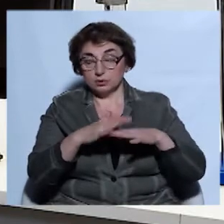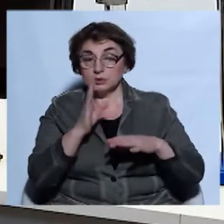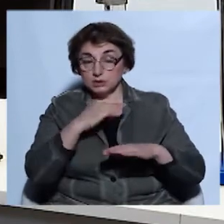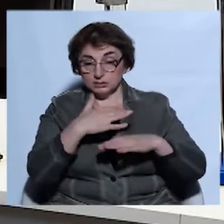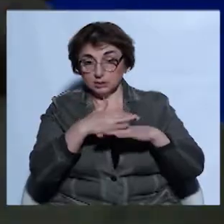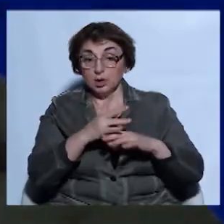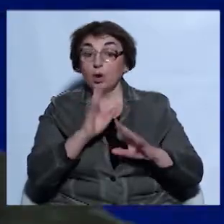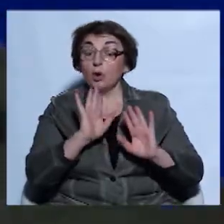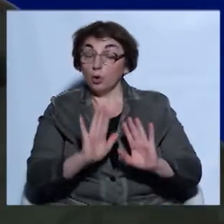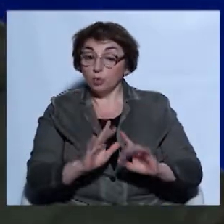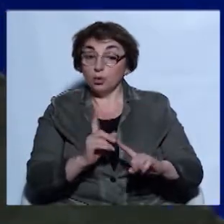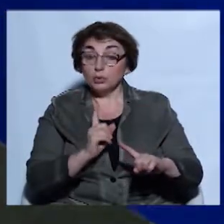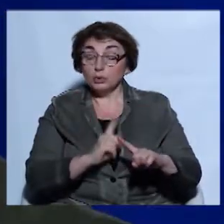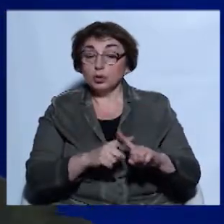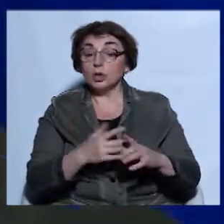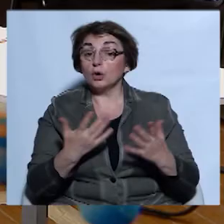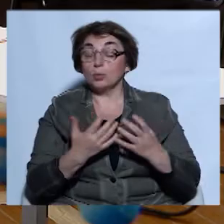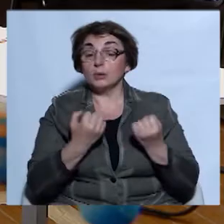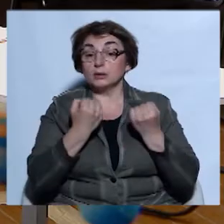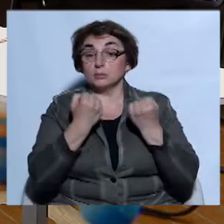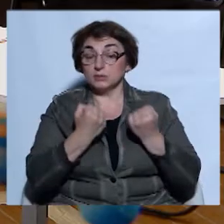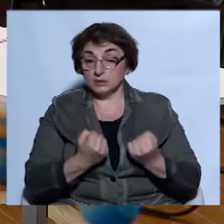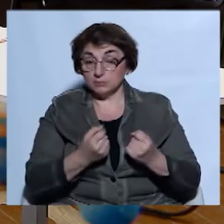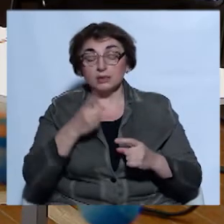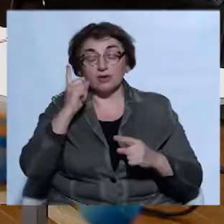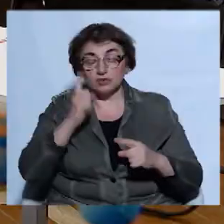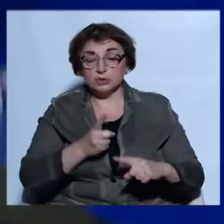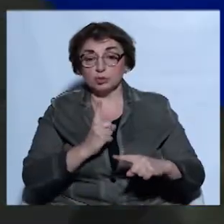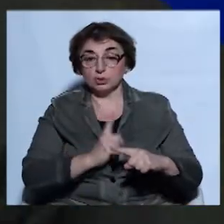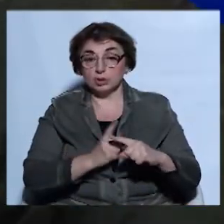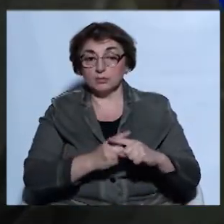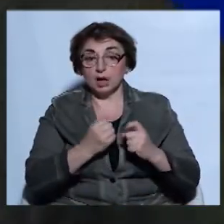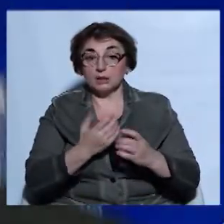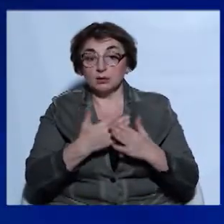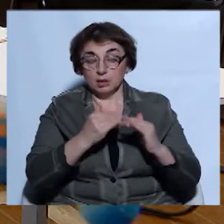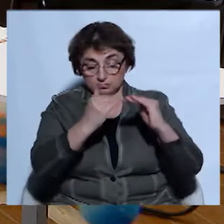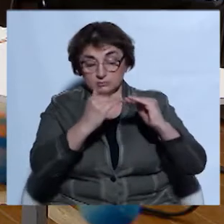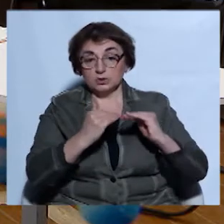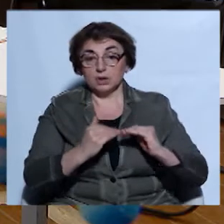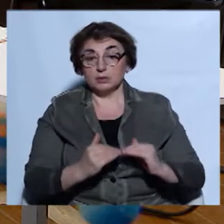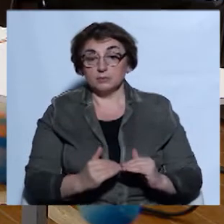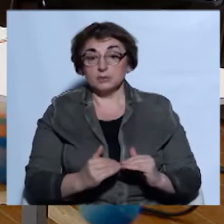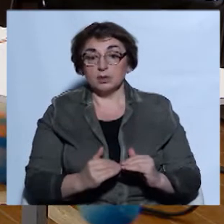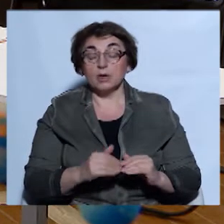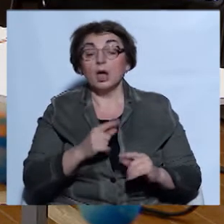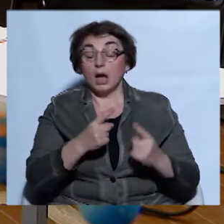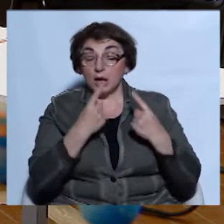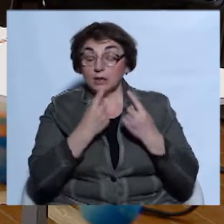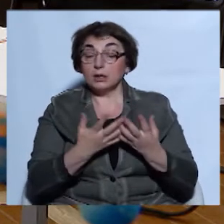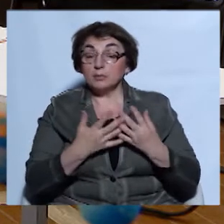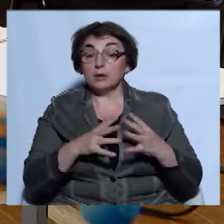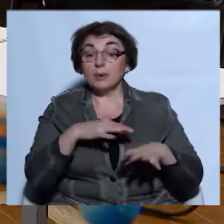ზედაპირზე, ხოლო რკინა, რომელიც მძიმეა, მეტალია, დაეშვება ფსკერზე. ესე იგი,